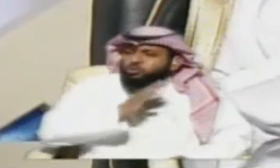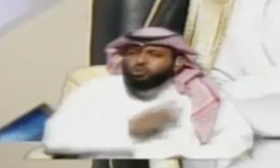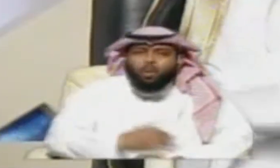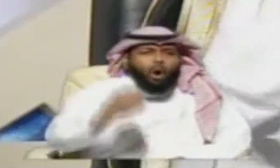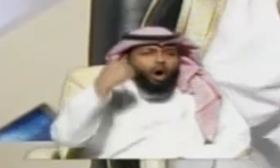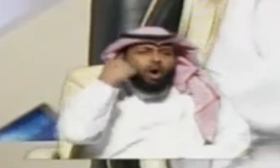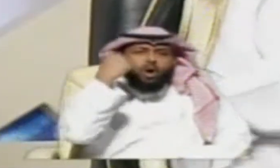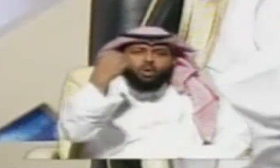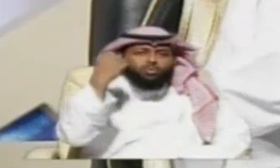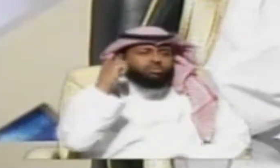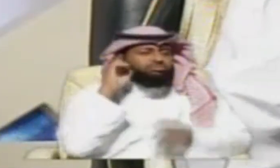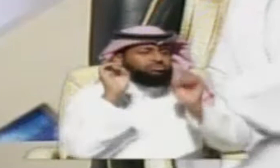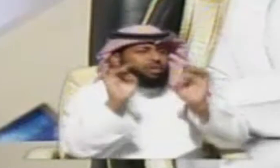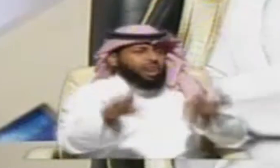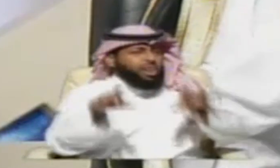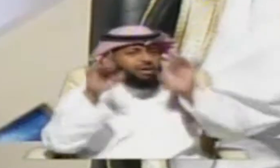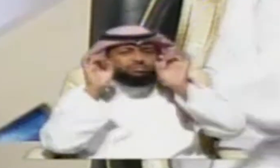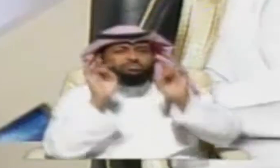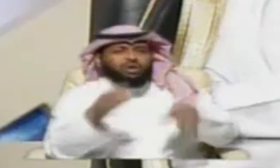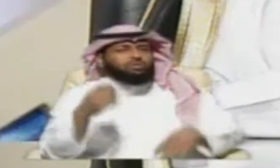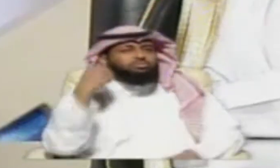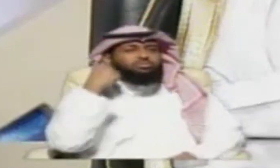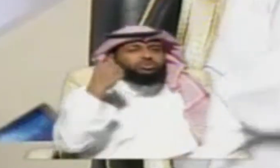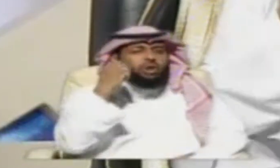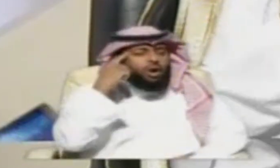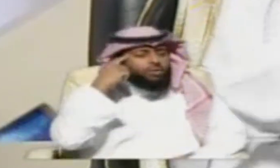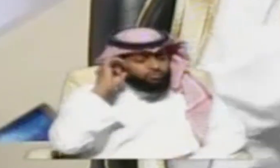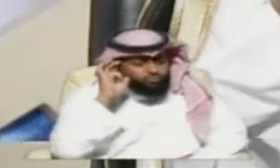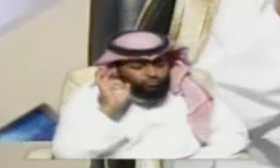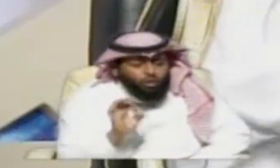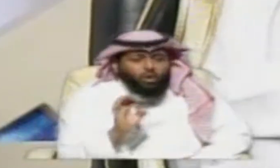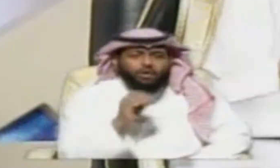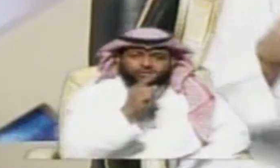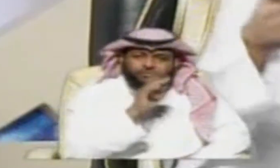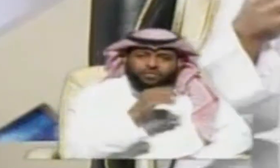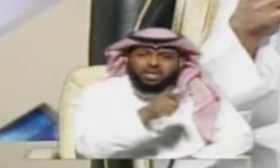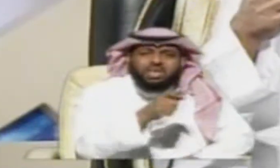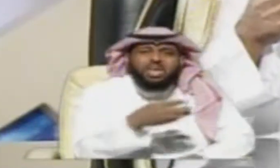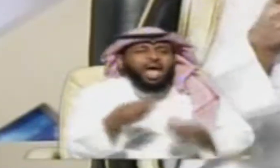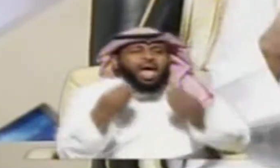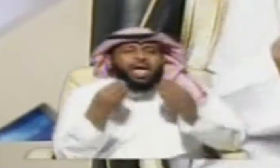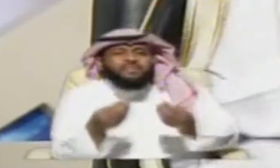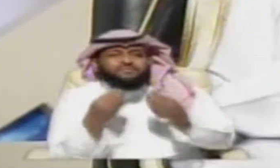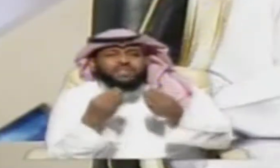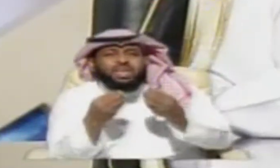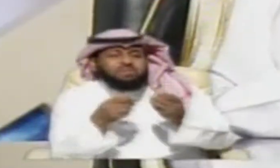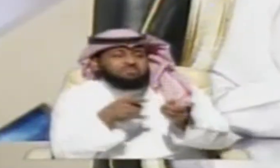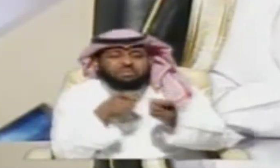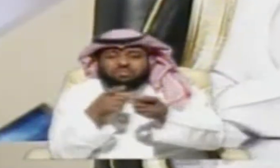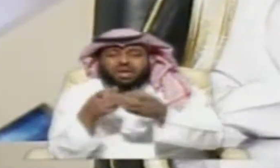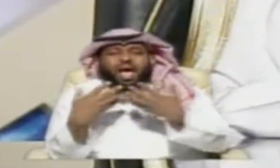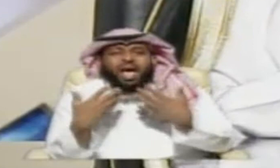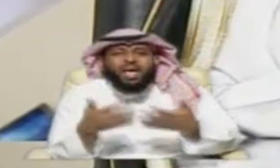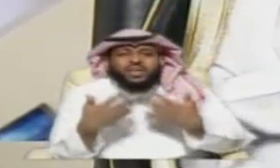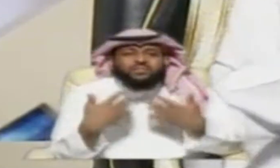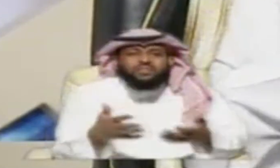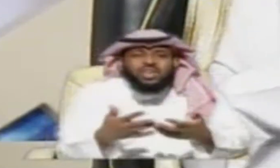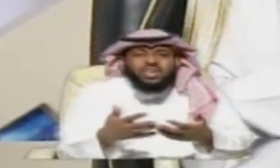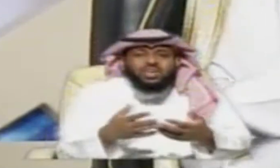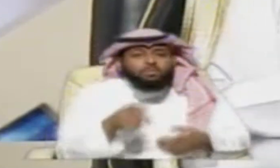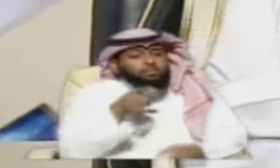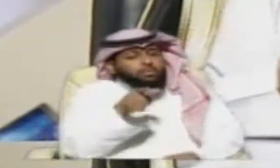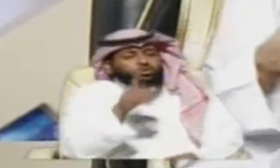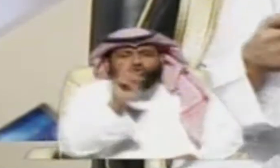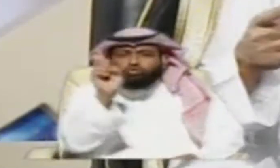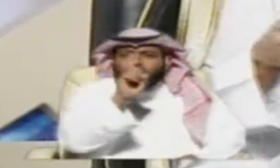البسالة والمقدرة على أن يصنعوا من الشيء البسيط، رغم الحصار الخانق الذي تعيشه غزة